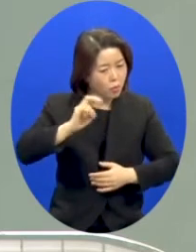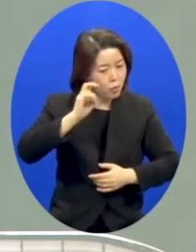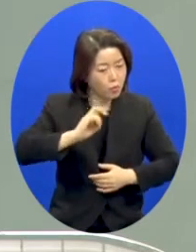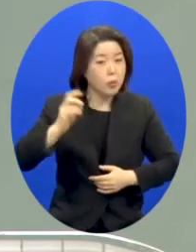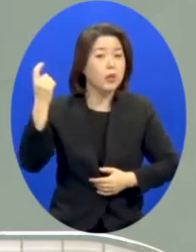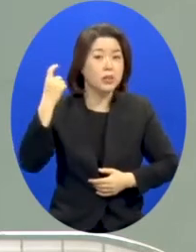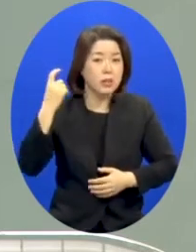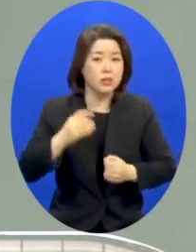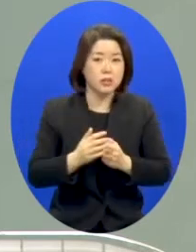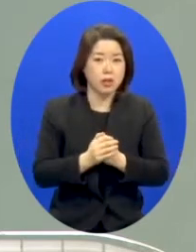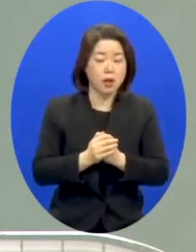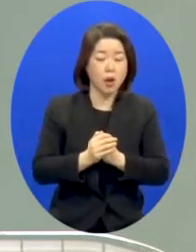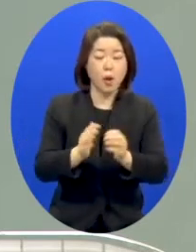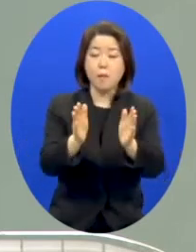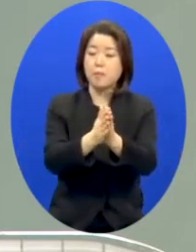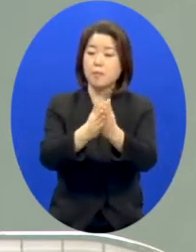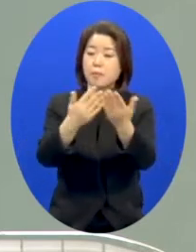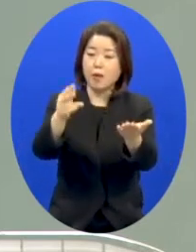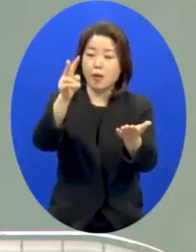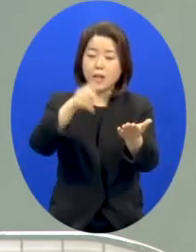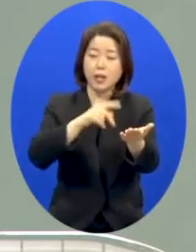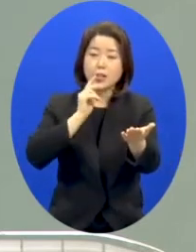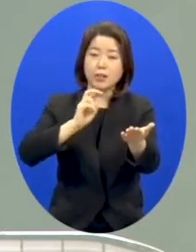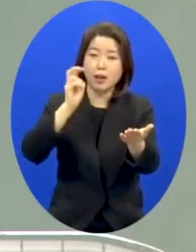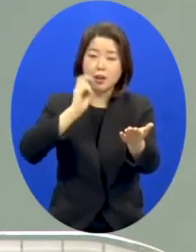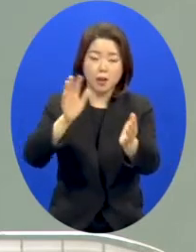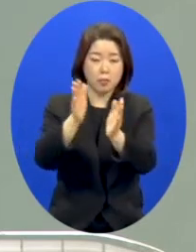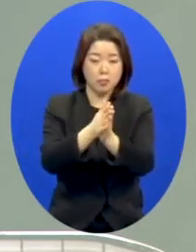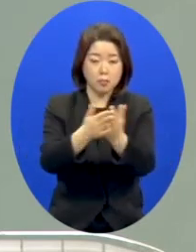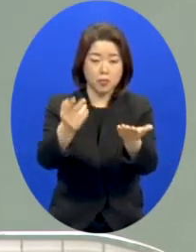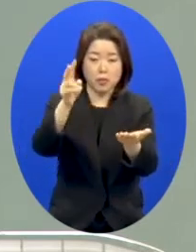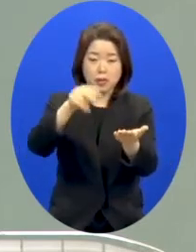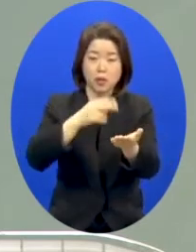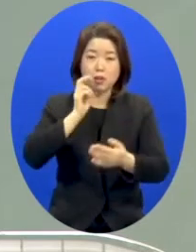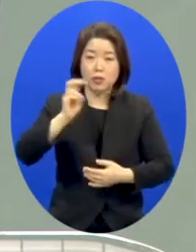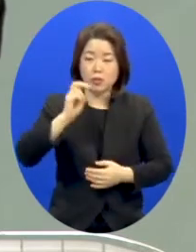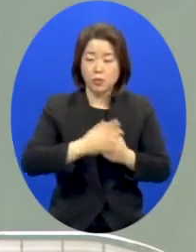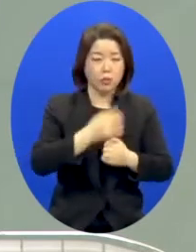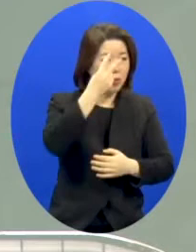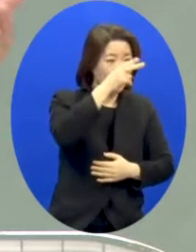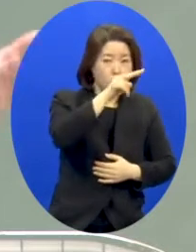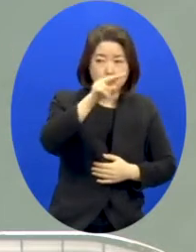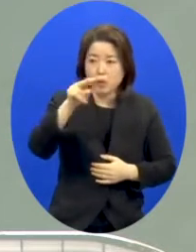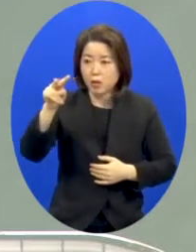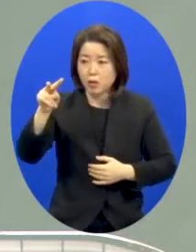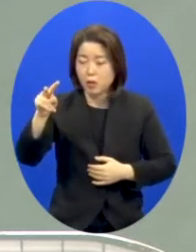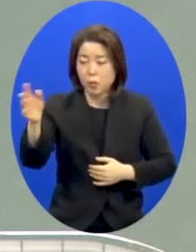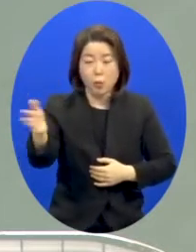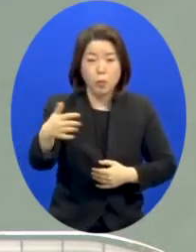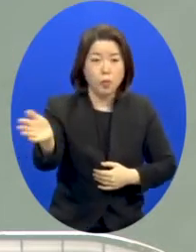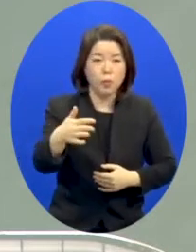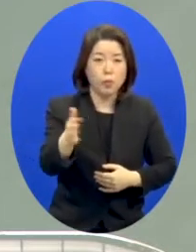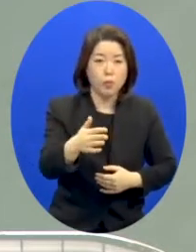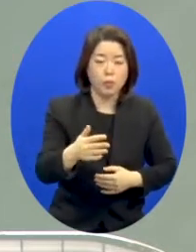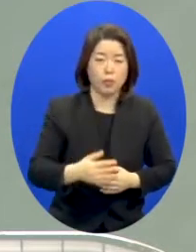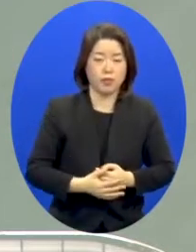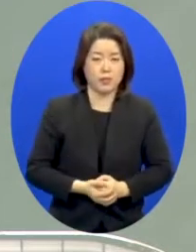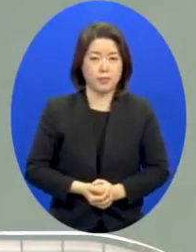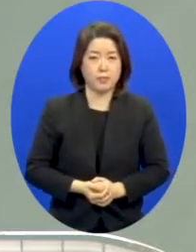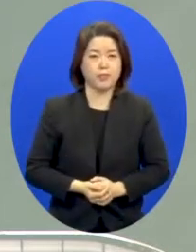펼쳐서 읽어라 펼쳐서 읽어라 누가 놀이의 분은 아 불러 봤는데 아무도 없었어요